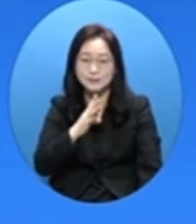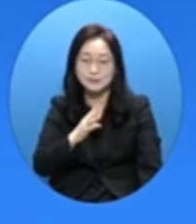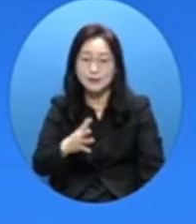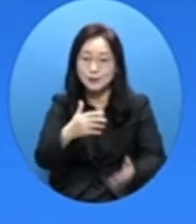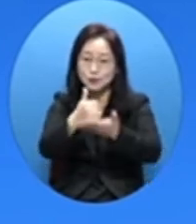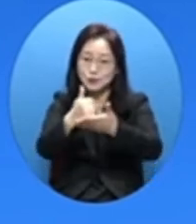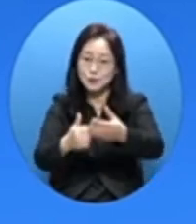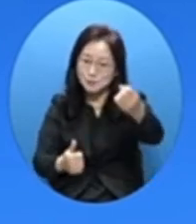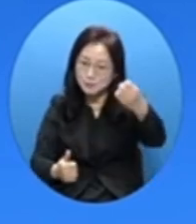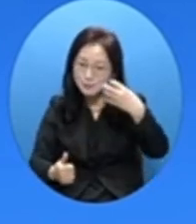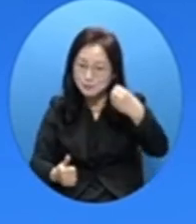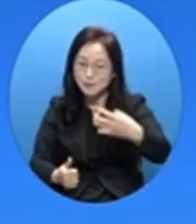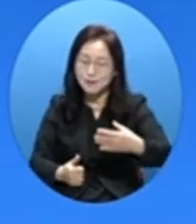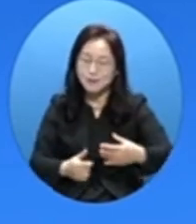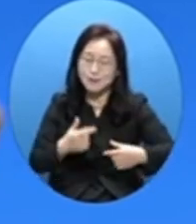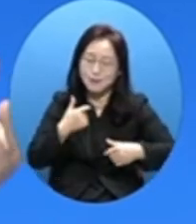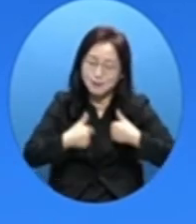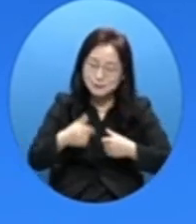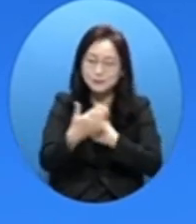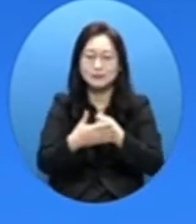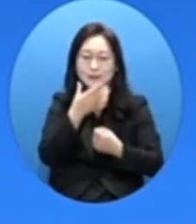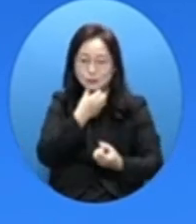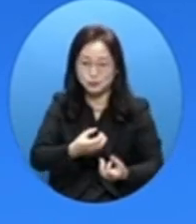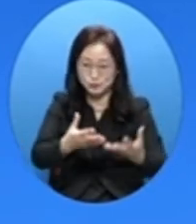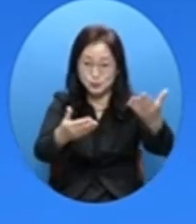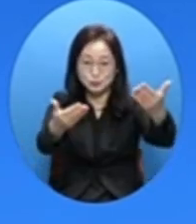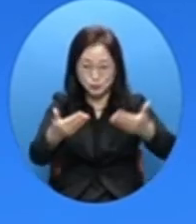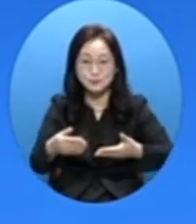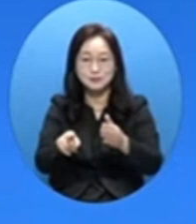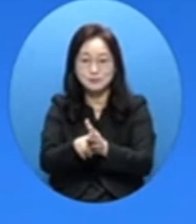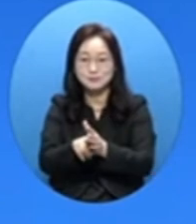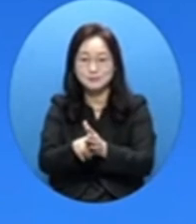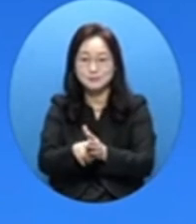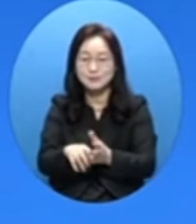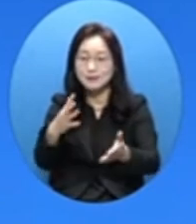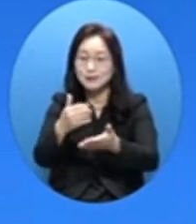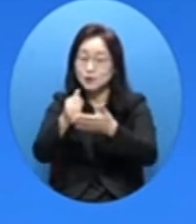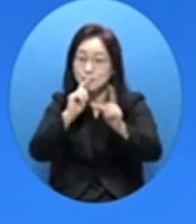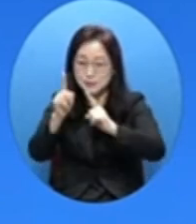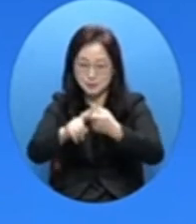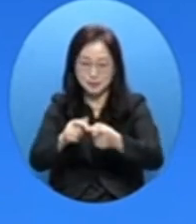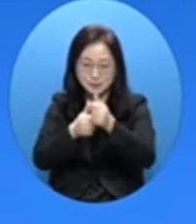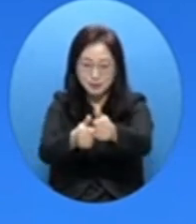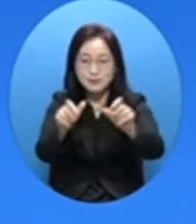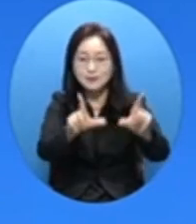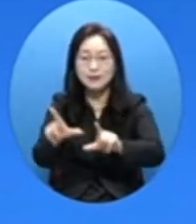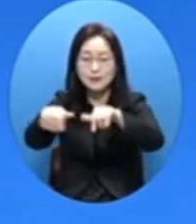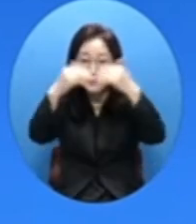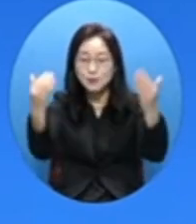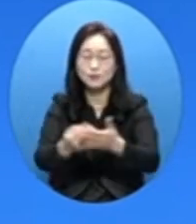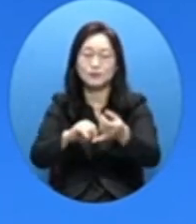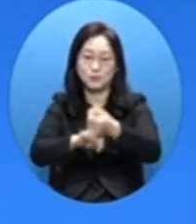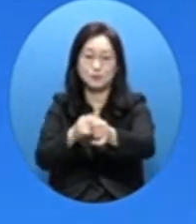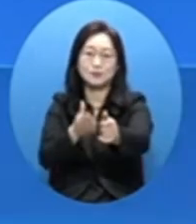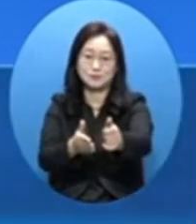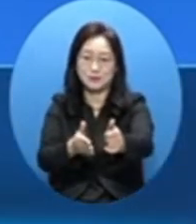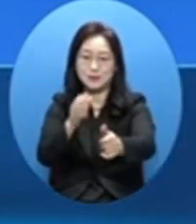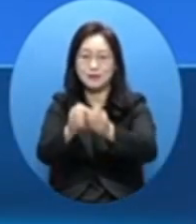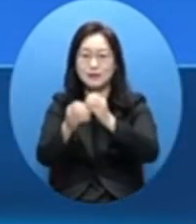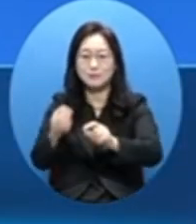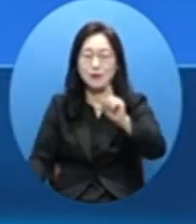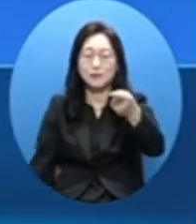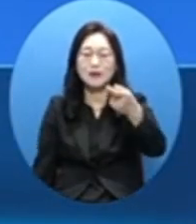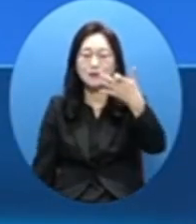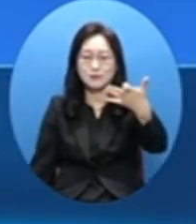주님의 음성은 우리에게 기쁨을 주고 은혜를 주고 축복을 갖다 주는 것입니다. 주의 말씀을 따라 살아가는 여러분 모두가 되시기를 바랍니다. 시편